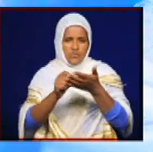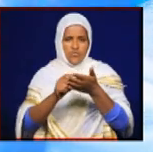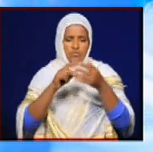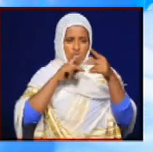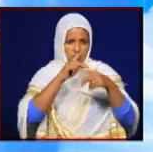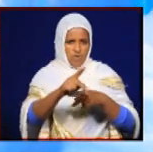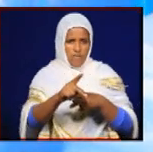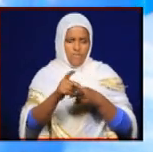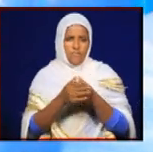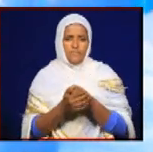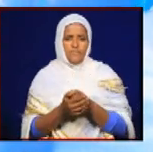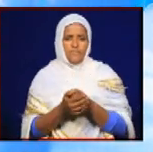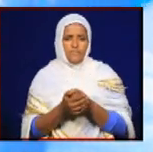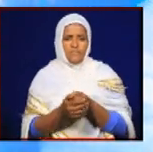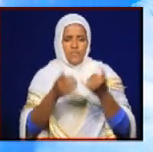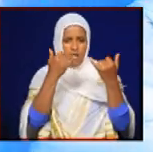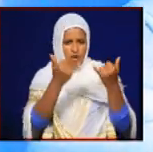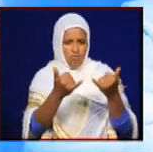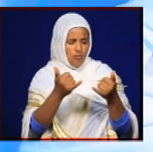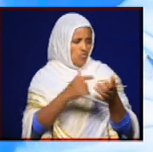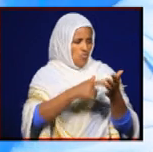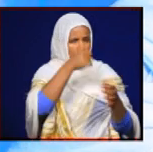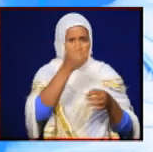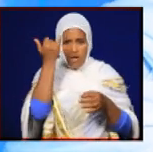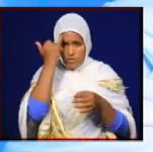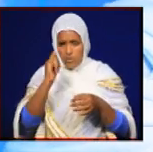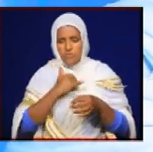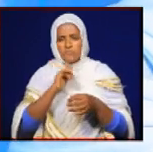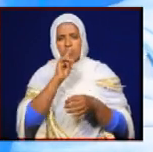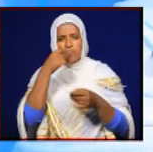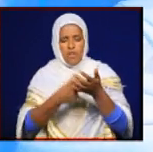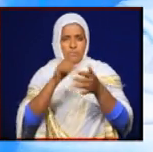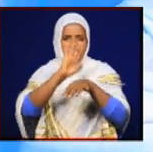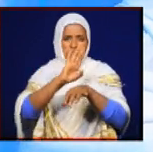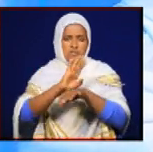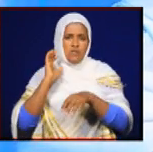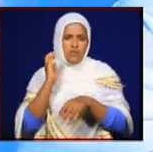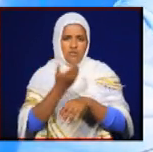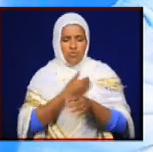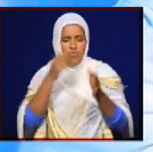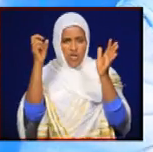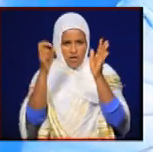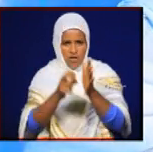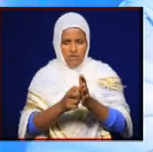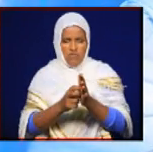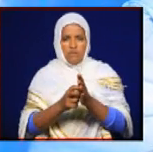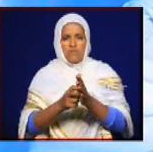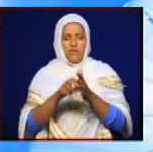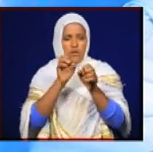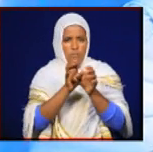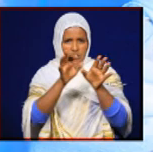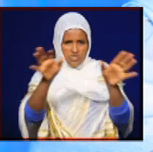የስነ ጽሁፍ ዝግጅት ከአሁን ታይ ፋይዳ ምንድነው ለሚባለው ቤተክርስቲያናችን ወንጌልን